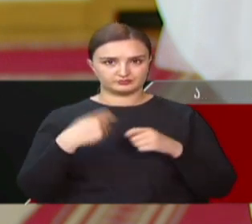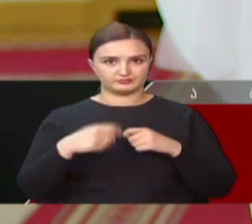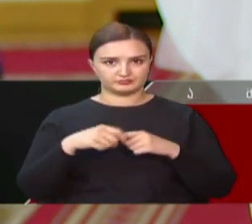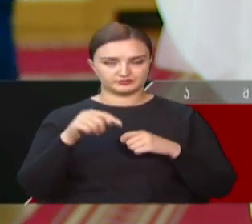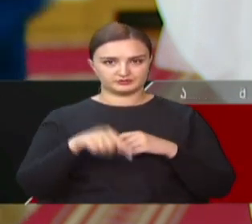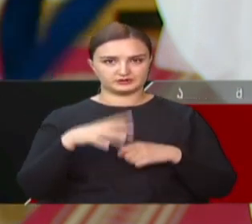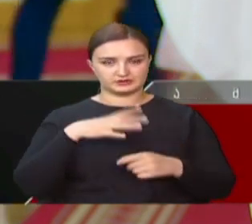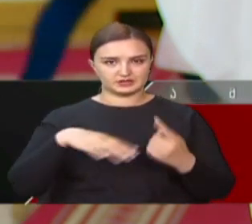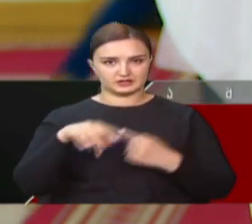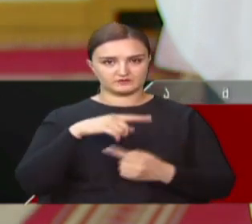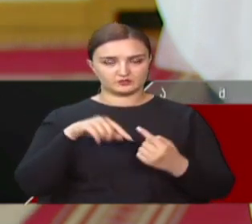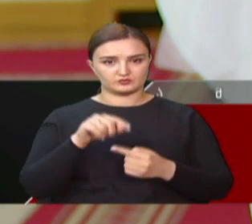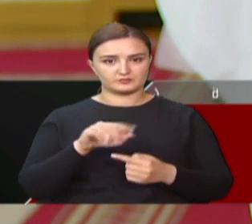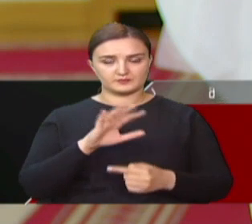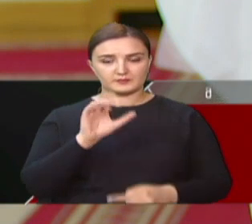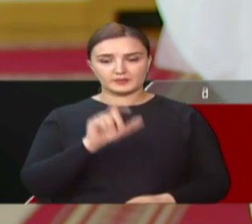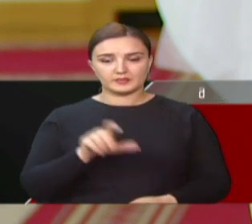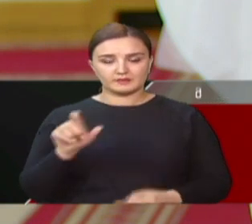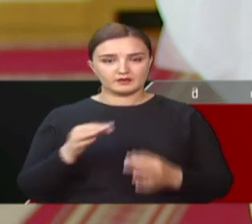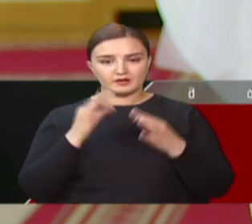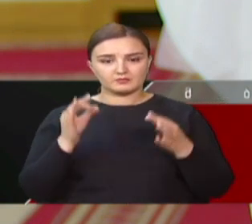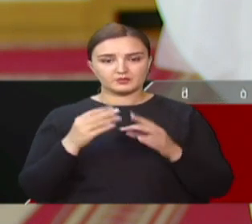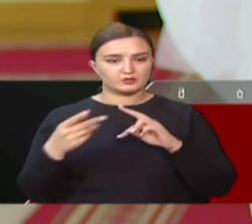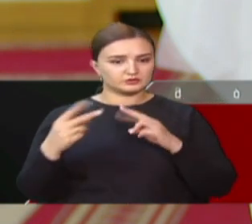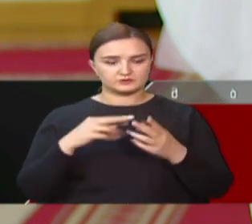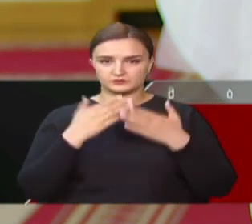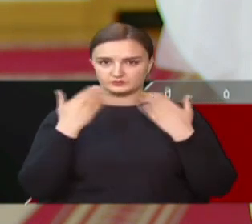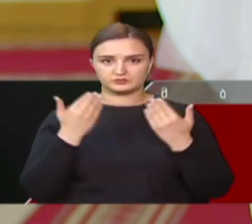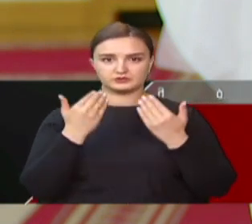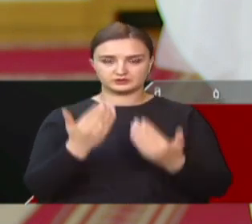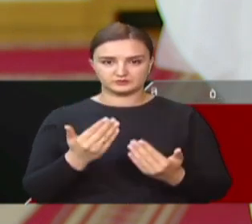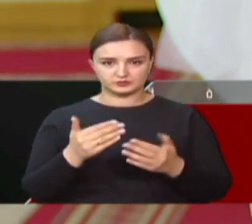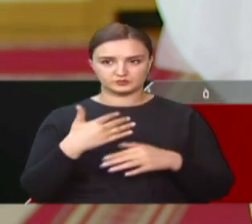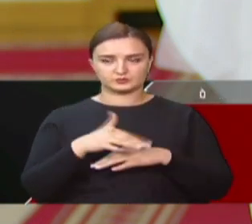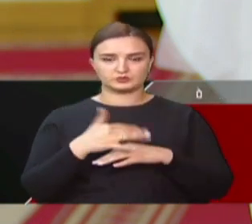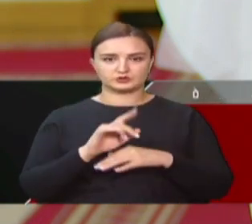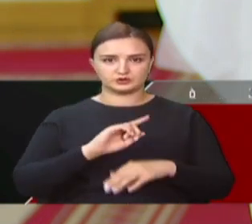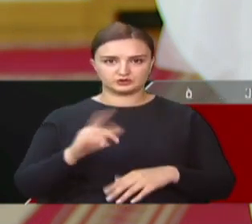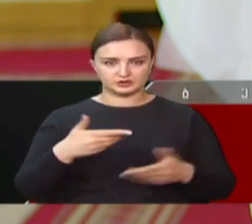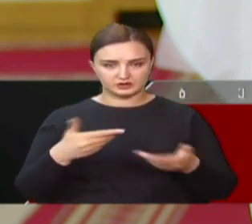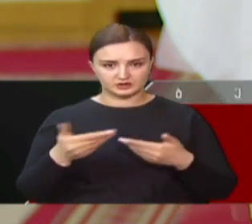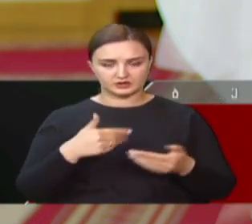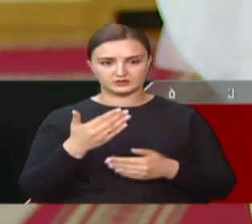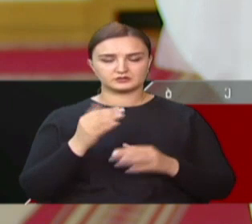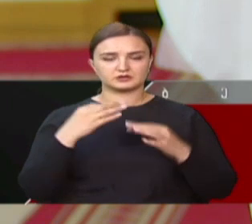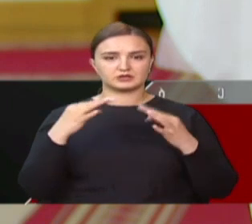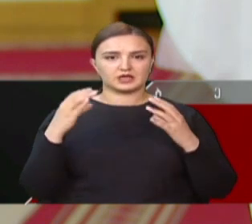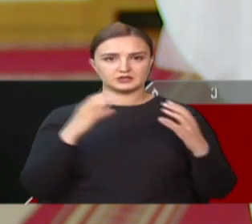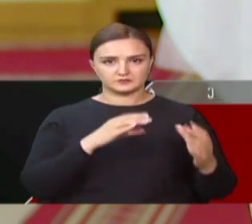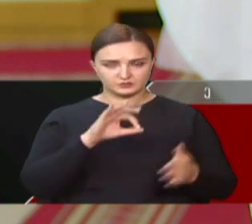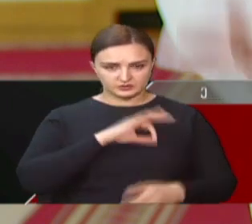აი ადამიანებისთვის ხო არაფერი კონკრეტულად არ შეცვლილა. ეხლა თქვენც მგზავრობთ ქუჩაში, დადიხართ, ჩვენც ვართ, რა ვიცი,